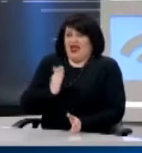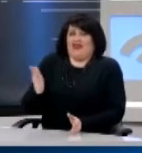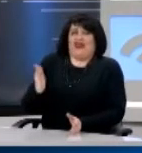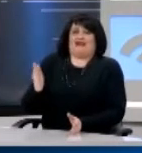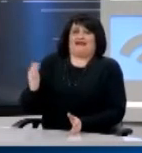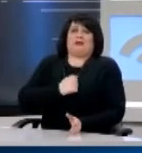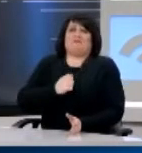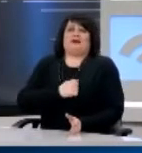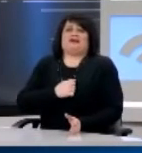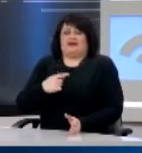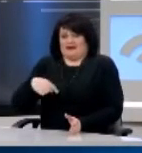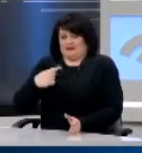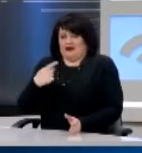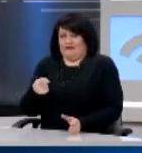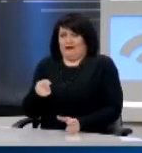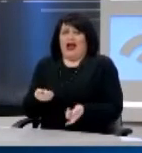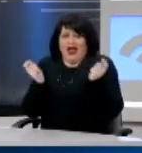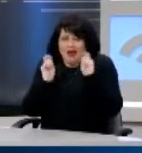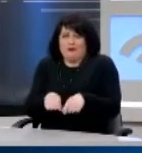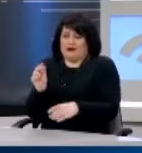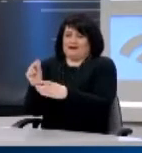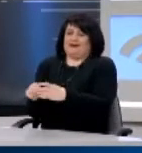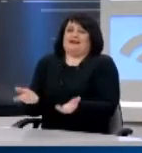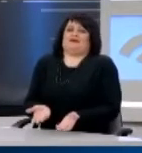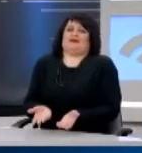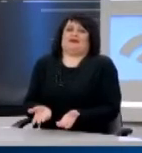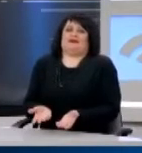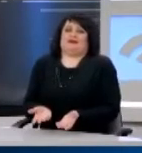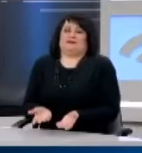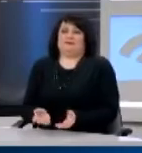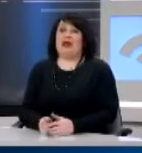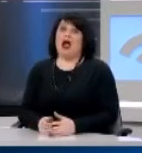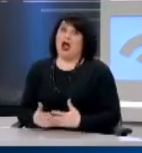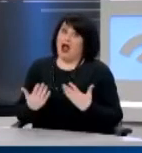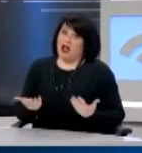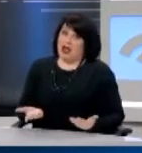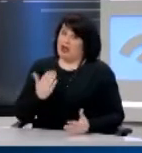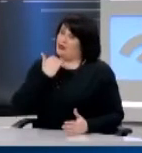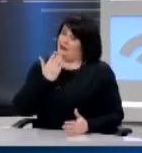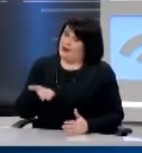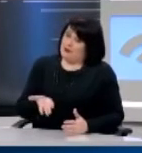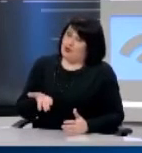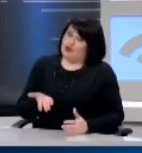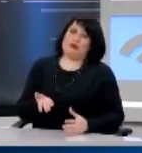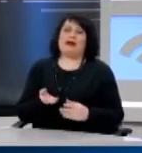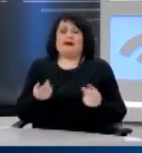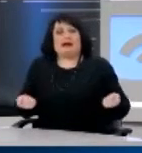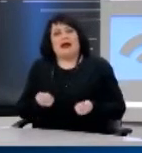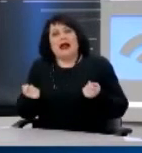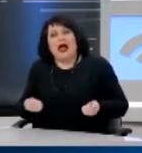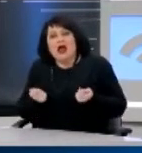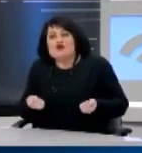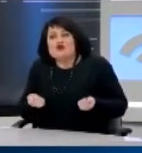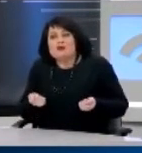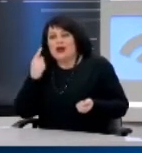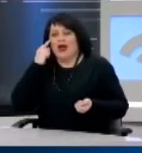δεν μπορεί να λειτουργούμε με αυτό το μικροπολιτικό γνώμονα, όταν έχουμε να κάνουμε όχι μονάχα με ένα